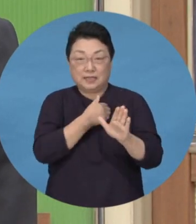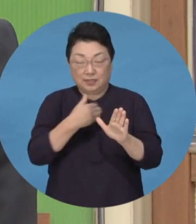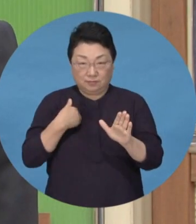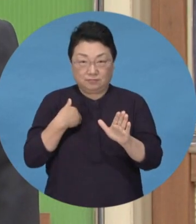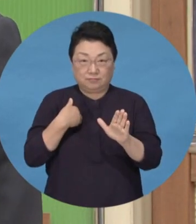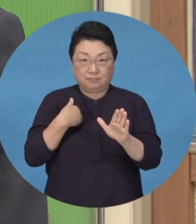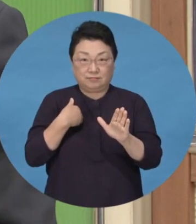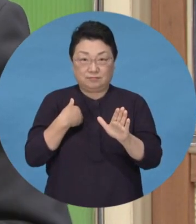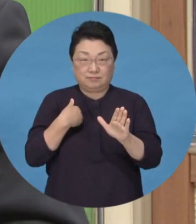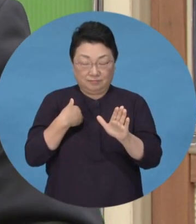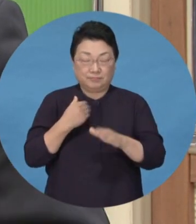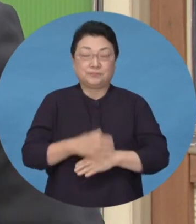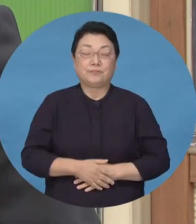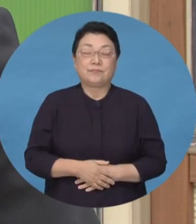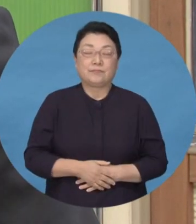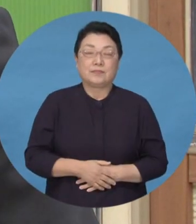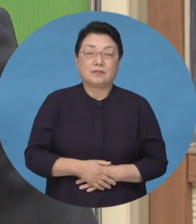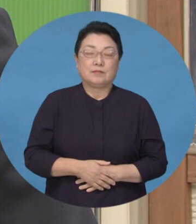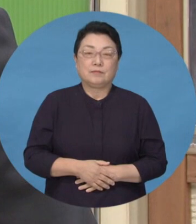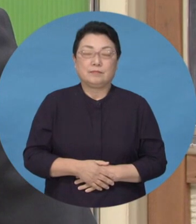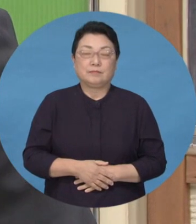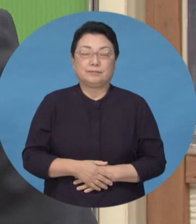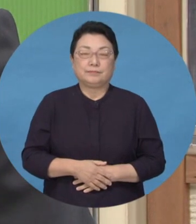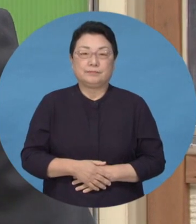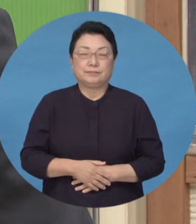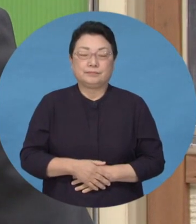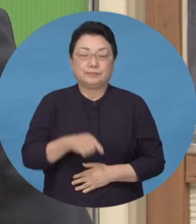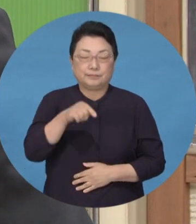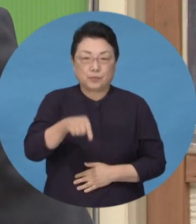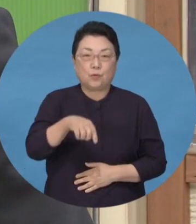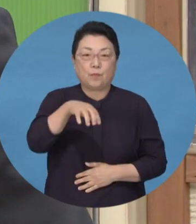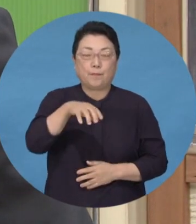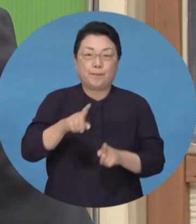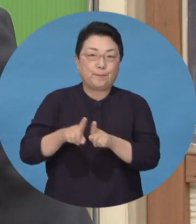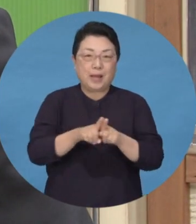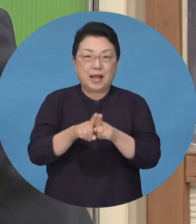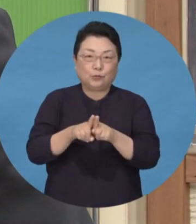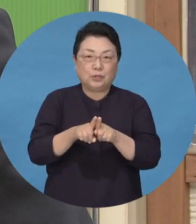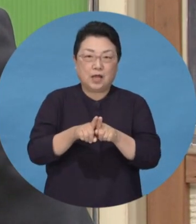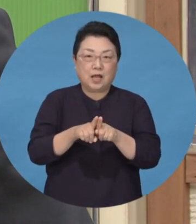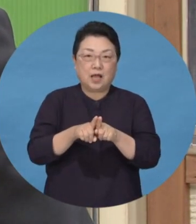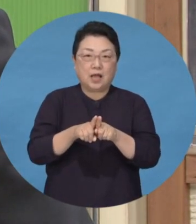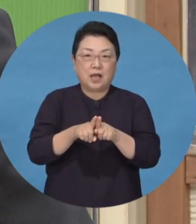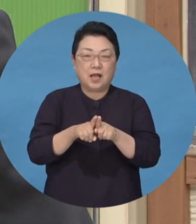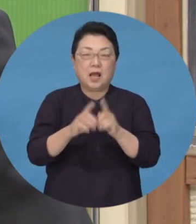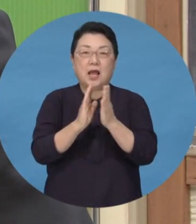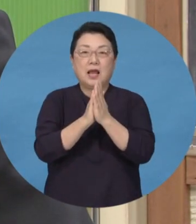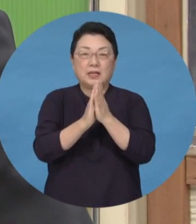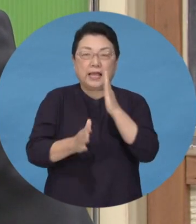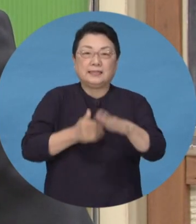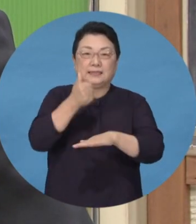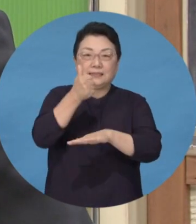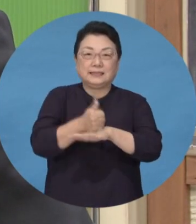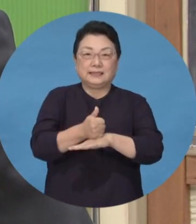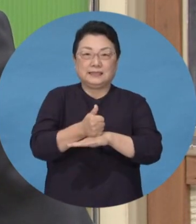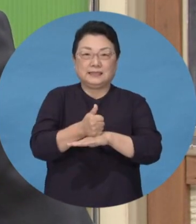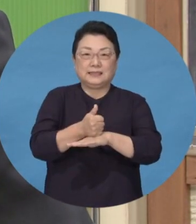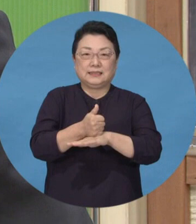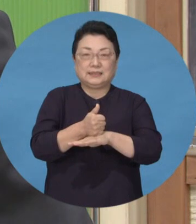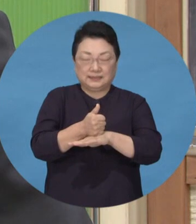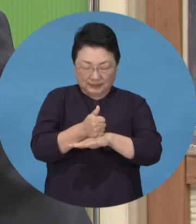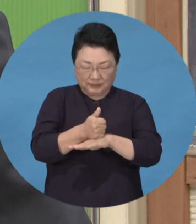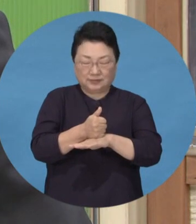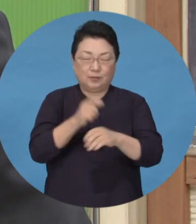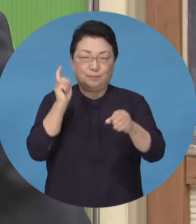ところですからまずそのあの核としてのパートナーとしての山梨県痴女目指していきたいと